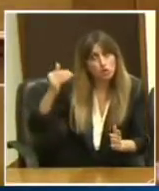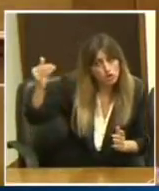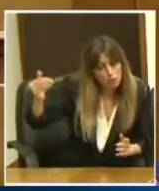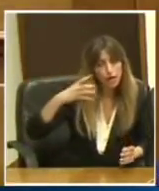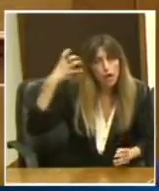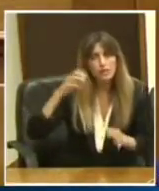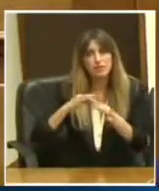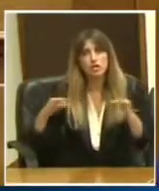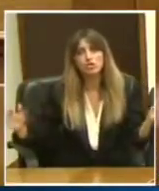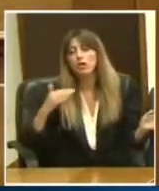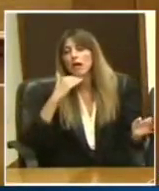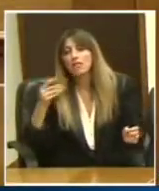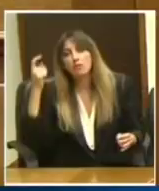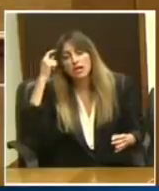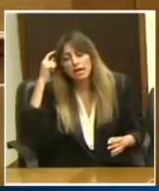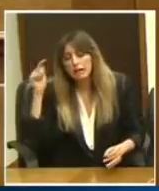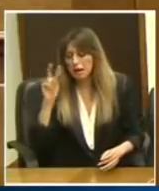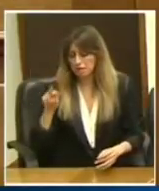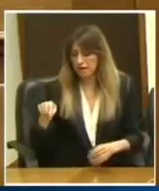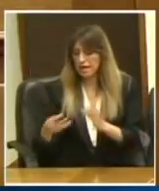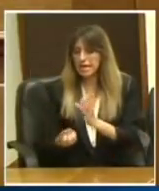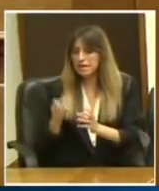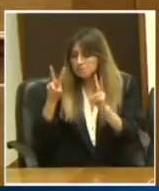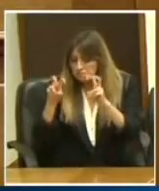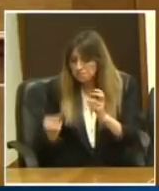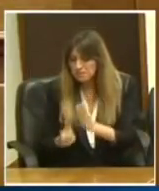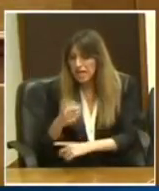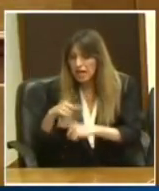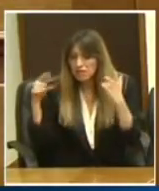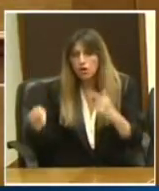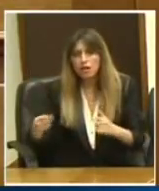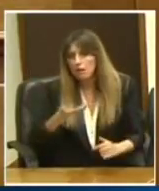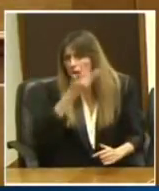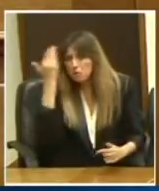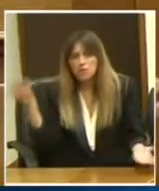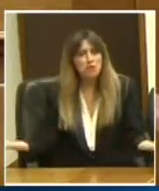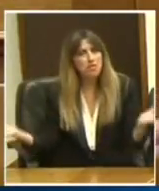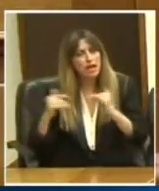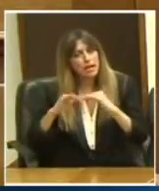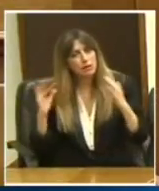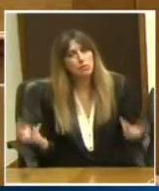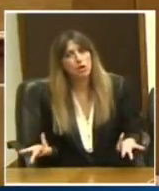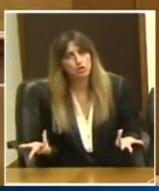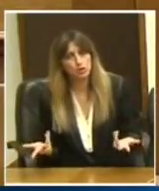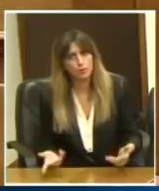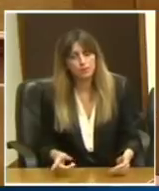Διότι ξέρετε, το τελευταίο που απασχολεί τον κύριο Μητσοτάκη και την ηγεσία της Νέας